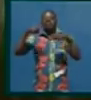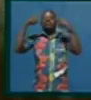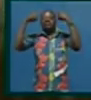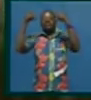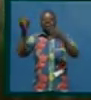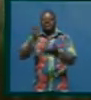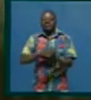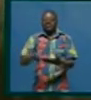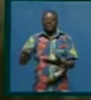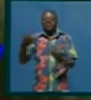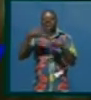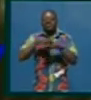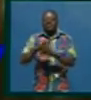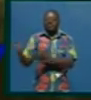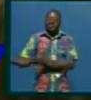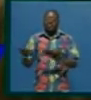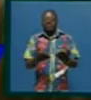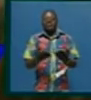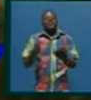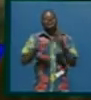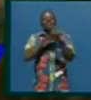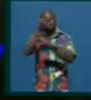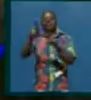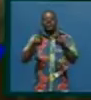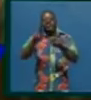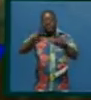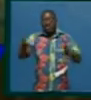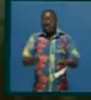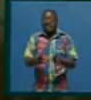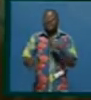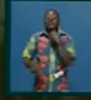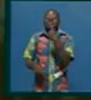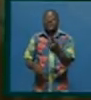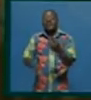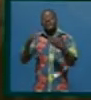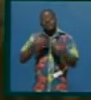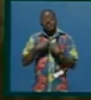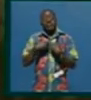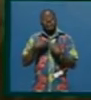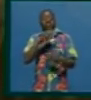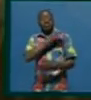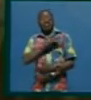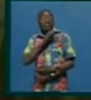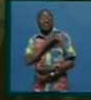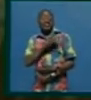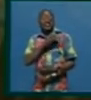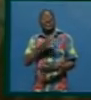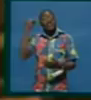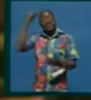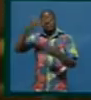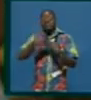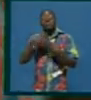L'intervention du projet a amené la population dans ces zones que je vous ai citées tantôt d'avoir conscience qu'ils doivent s'organiser pour prendre en charge leur